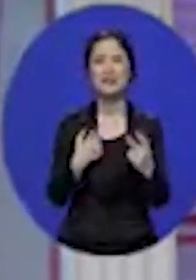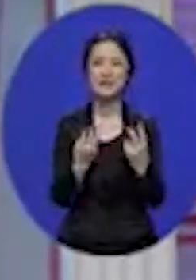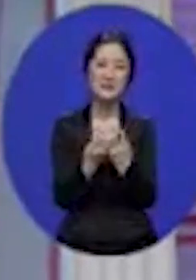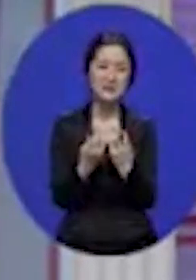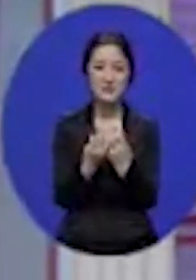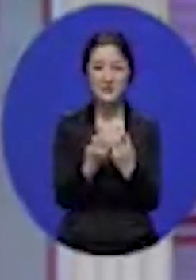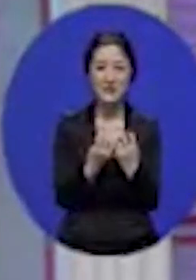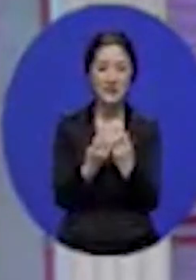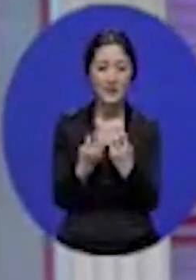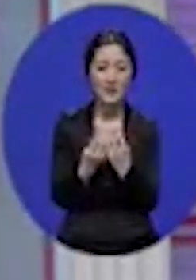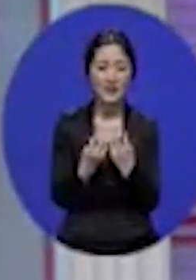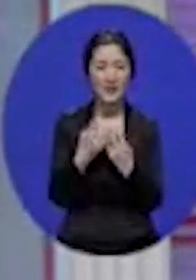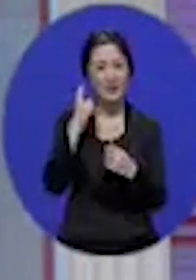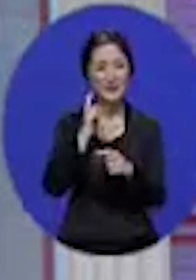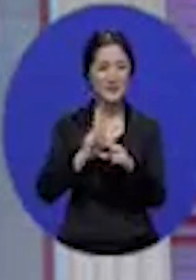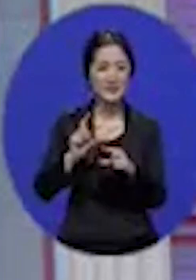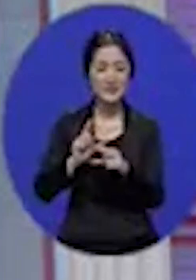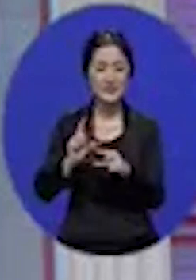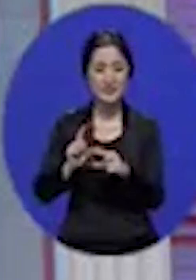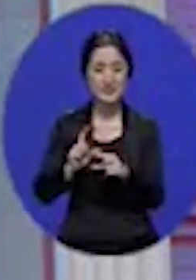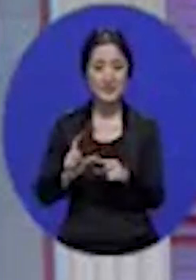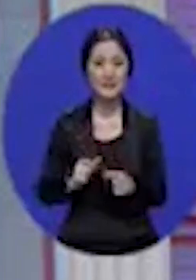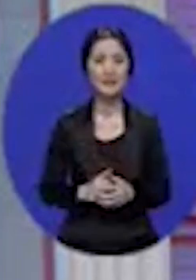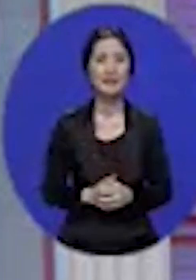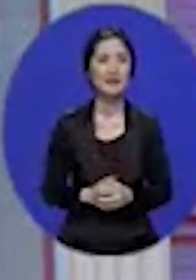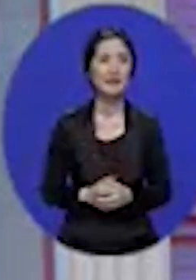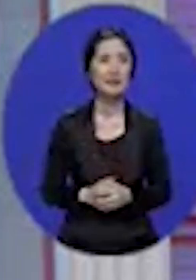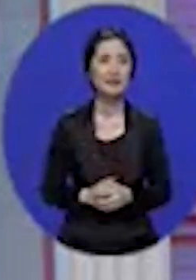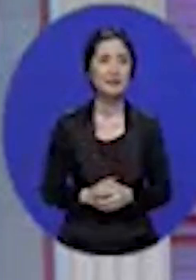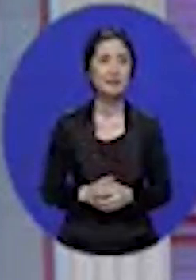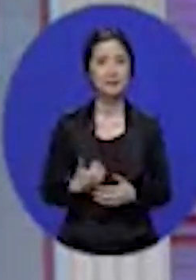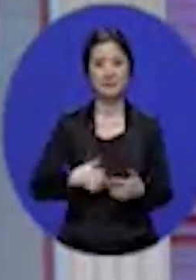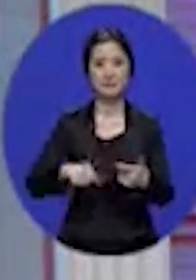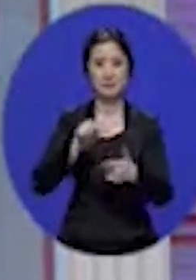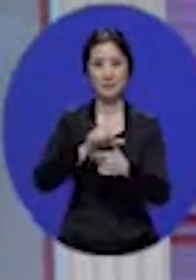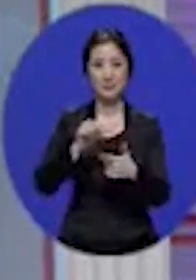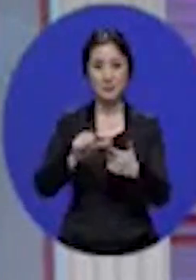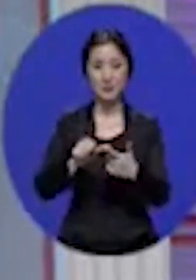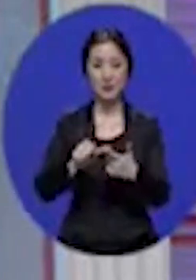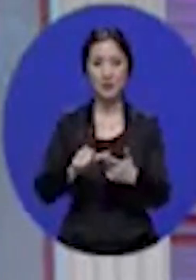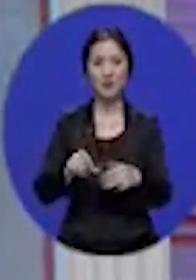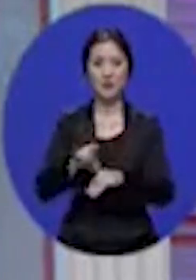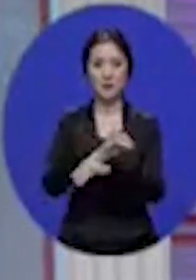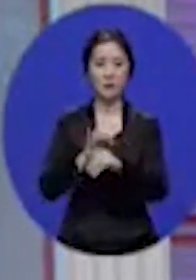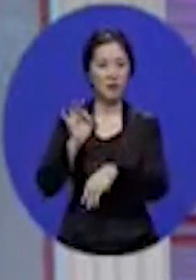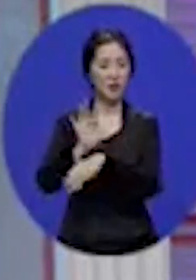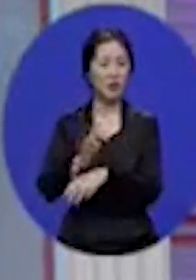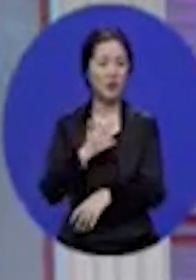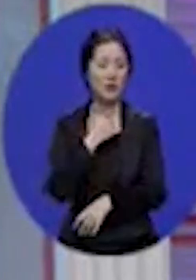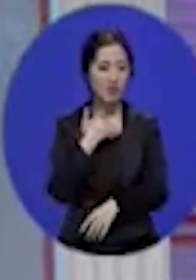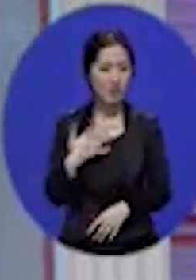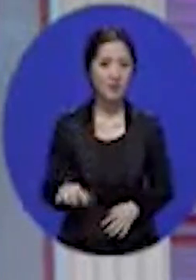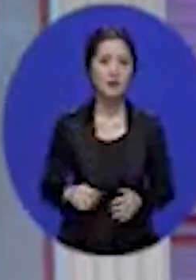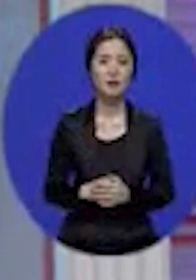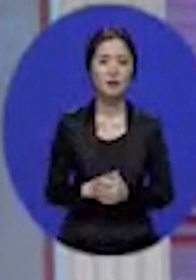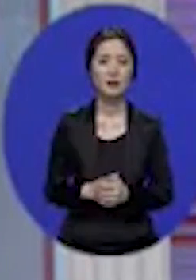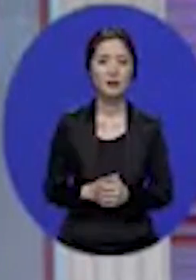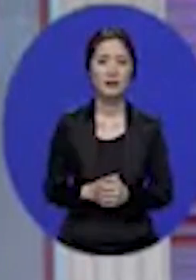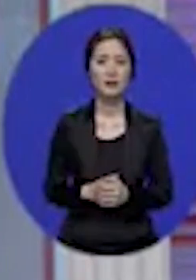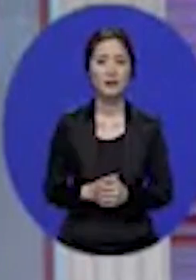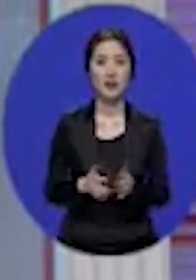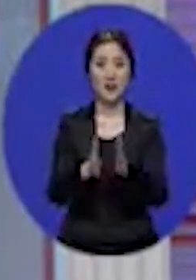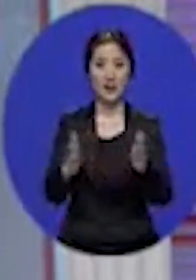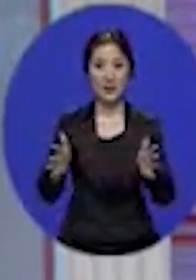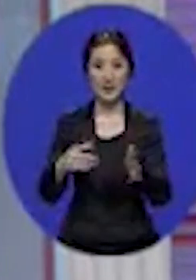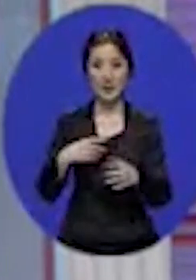사나? 그래갖고 뭐. 그래서 저는, 아들 둘을 키우면서 백화점 가서 뭘 사줘본 적이 없어요. 아파트에서 남들 버리는